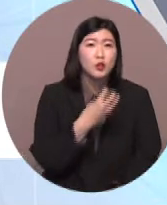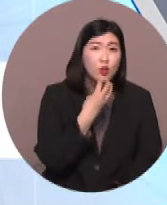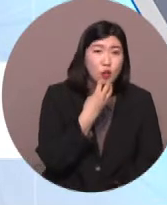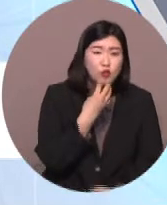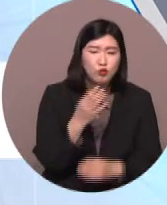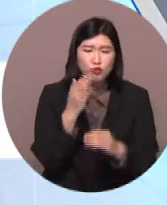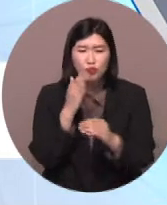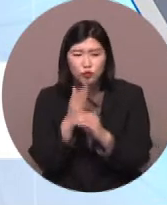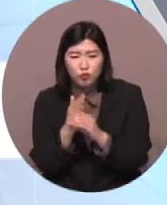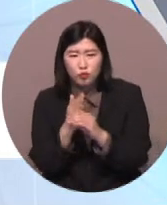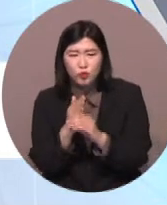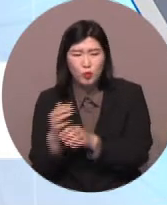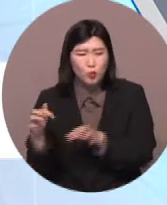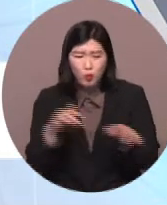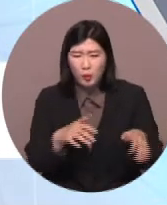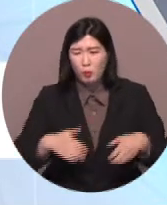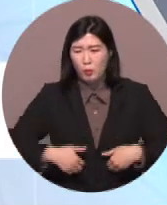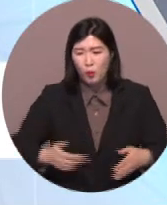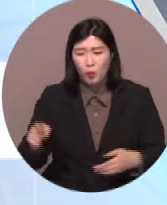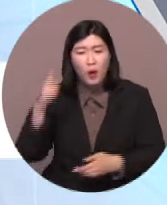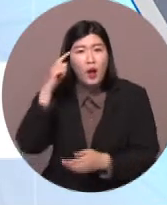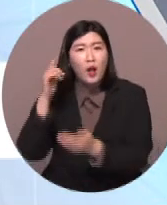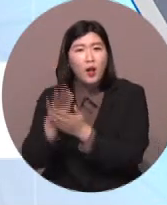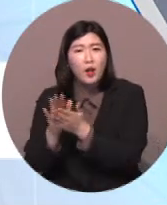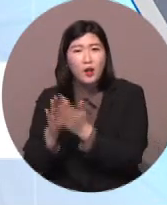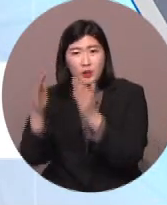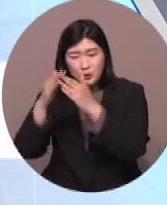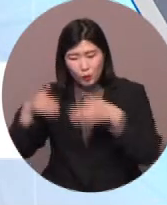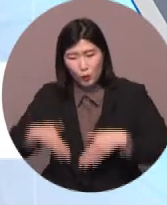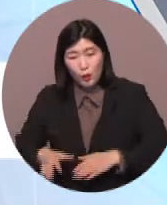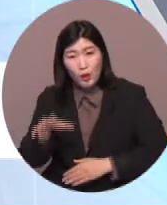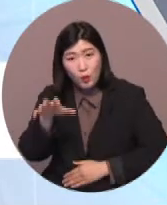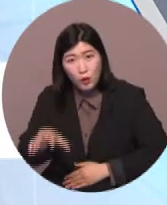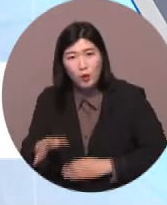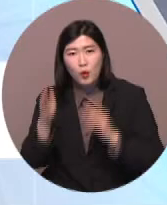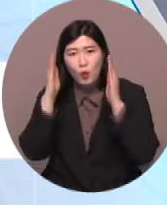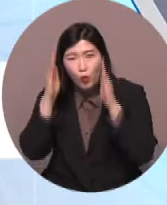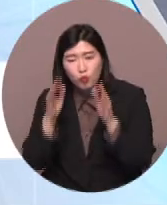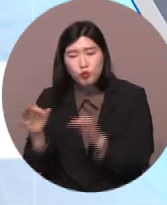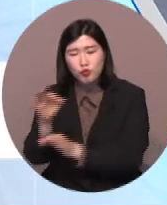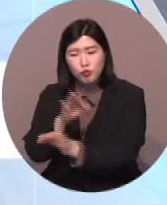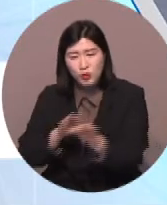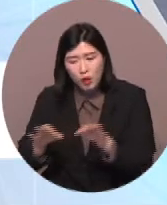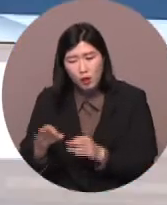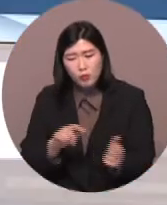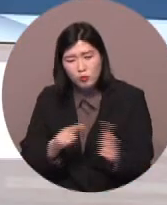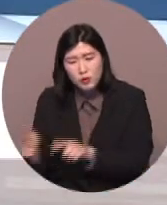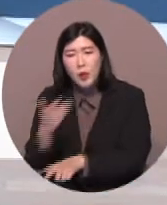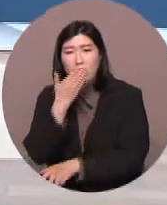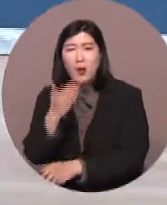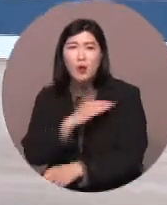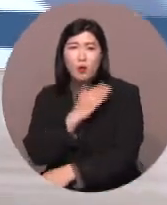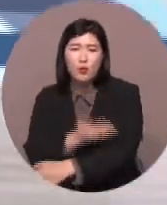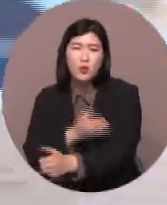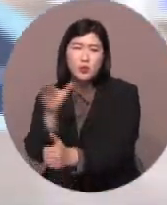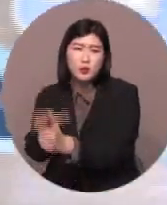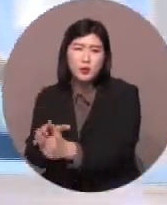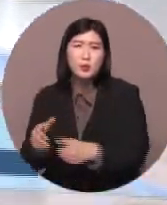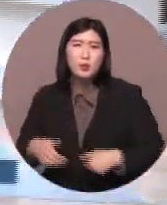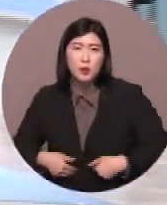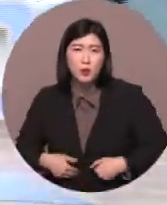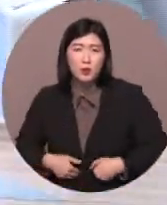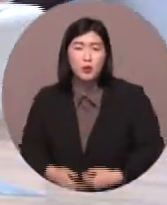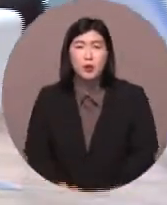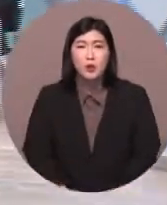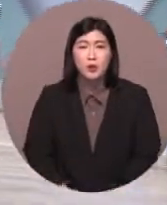중부권, 수도권으로 가지 않고도 사업도 하고 공부도 하고 미래도 설계하고 할 수 있게만. 성남시와